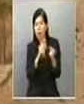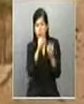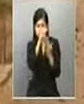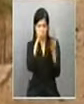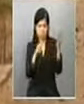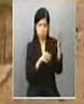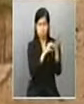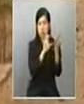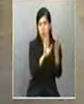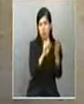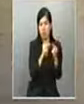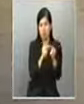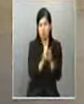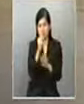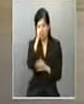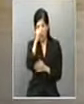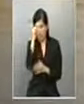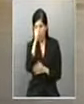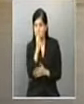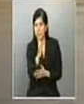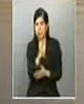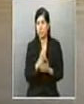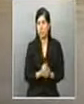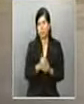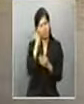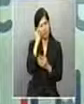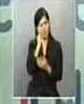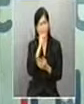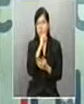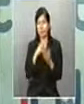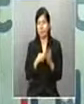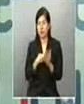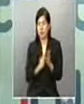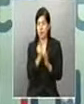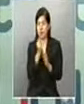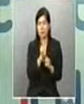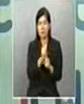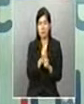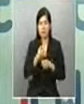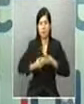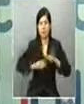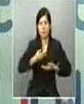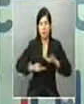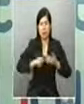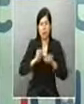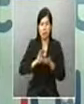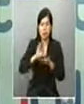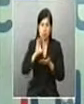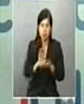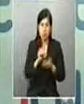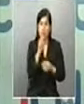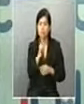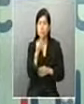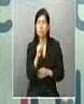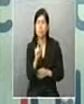มาะสมที่สุดนะครับในการที่ถ้านักธุรกิจไทยอยากจะเข้าไปเริ่มต้นทำการค้าทำการลงทุนในประเทศอินเดียเนี่ยพื้นที่ตรงไหนล่ะคือพื้น